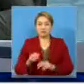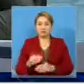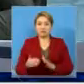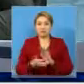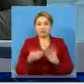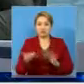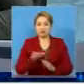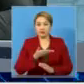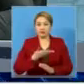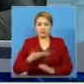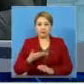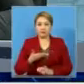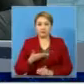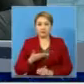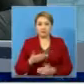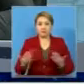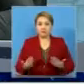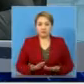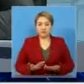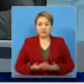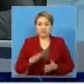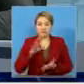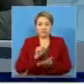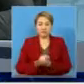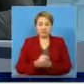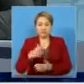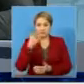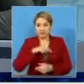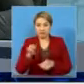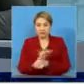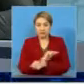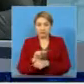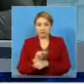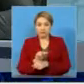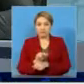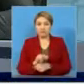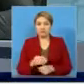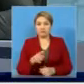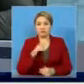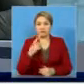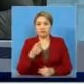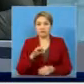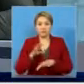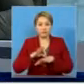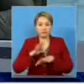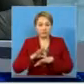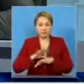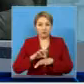Призываю наших жителей не заниматься самолечением. Вот, при первых признаках